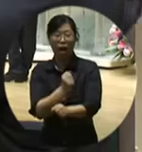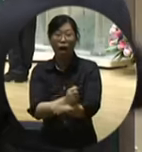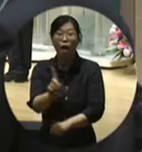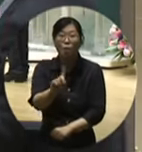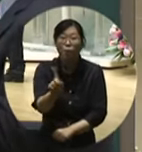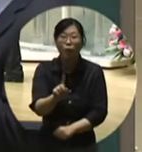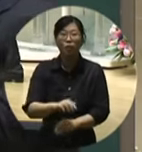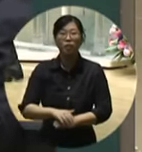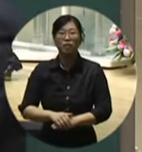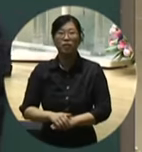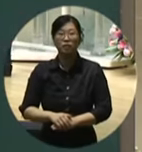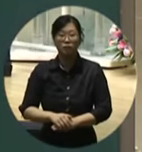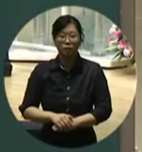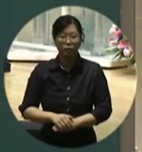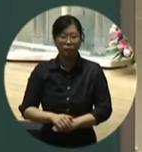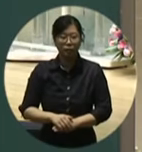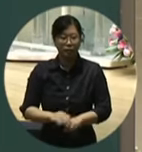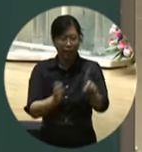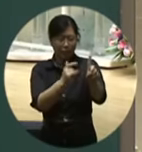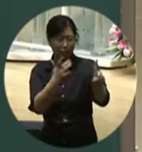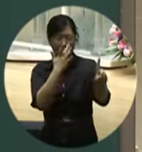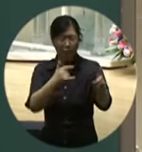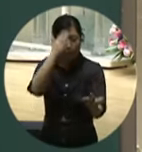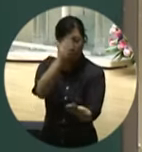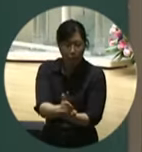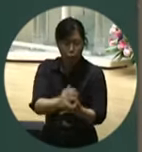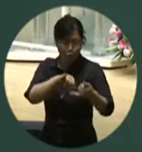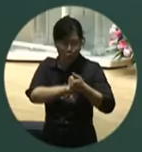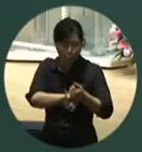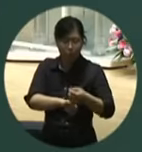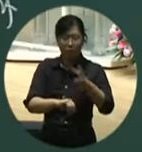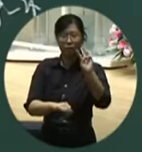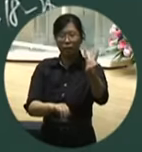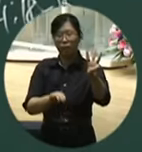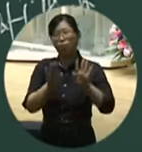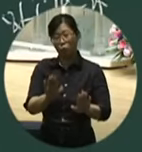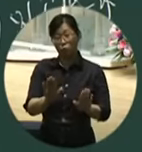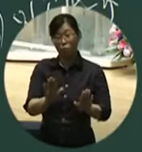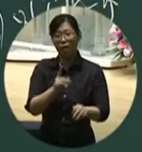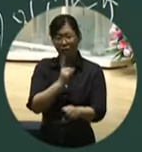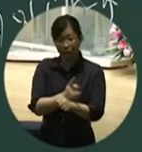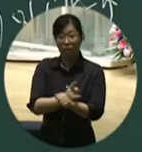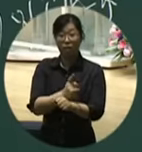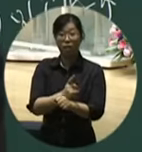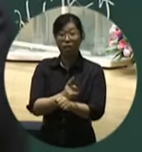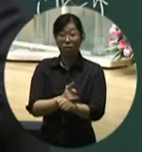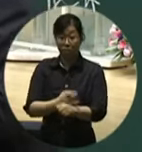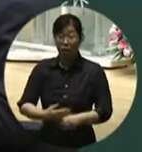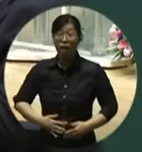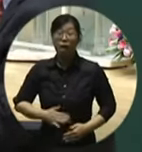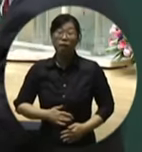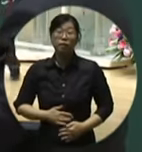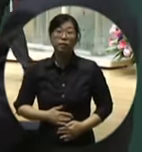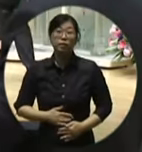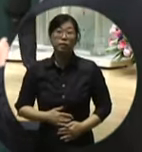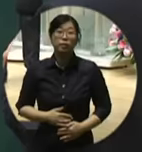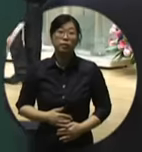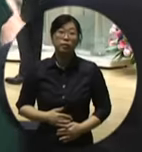한 번도 빠지지 말고 삼 오늘 하세요. From now on, don't miss a single time. Do three things of today.